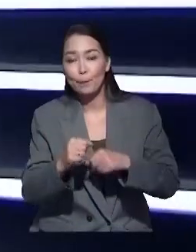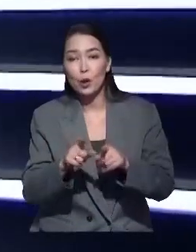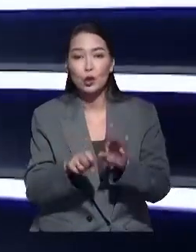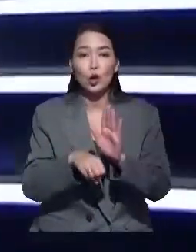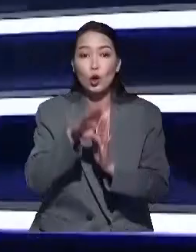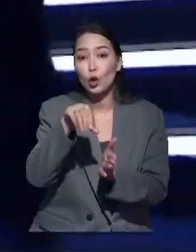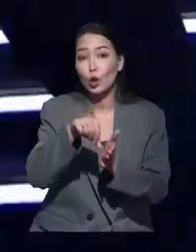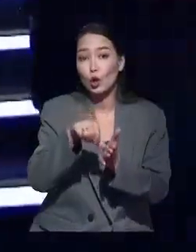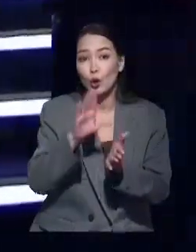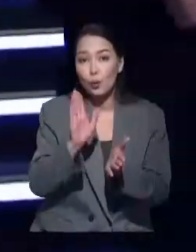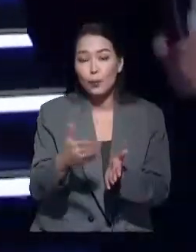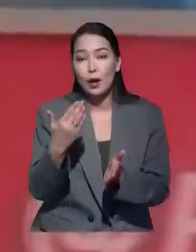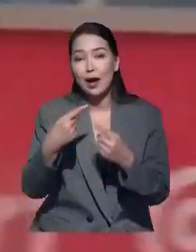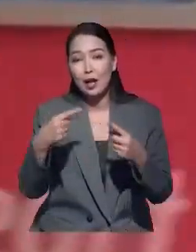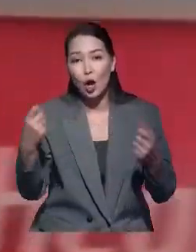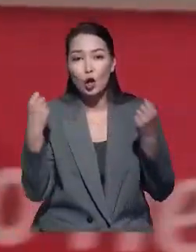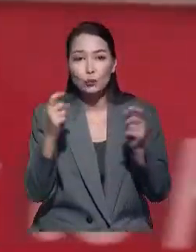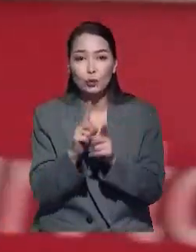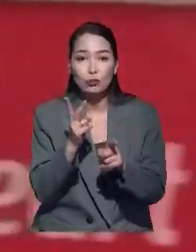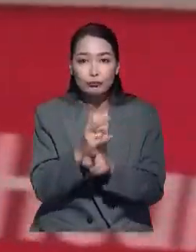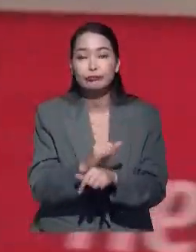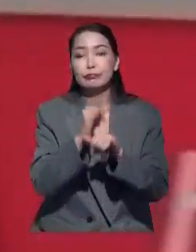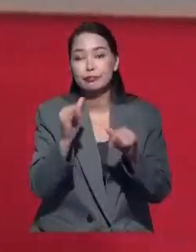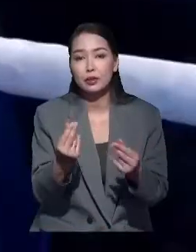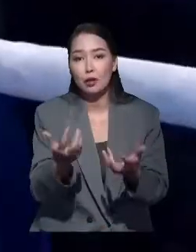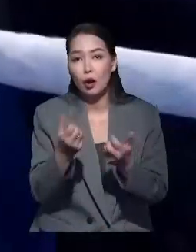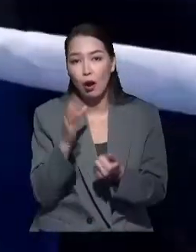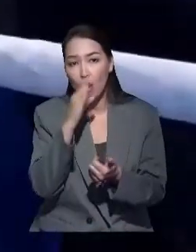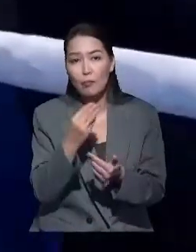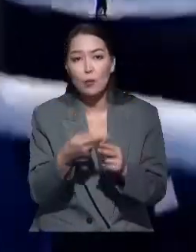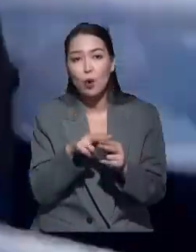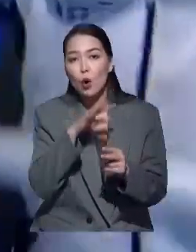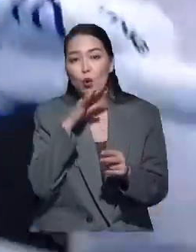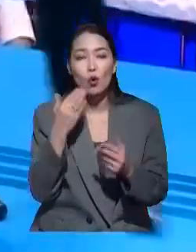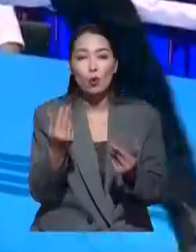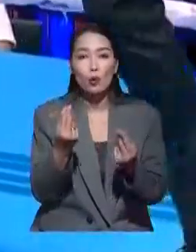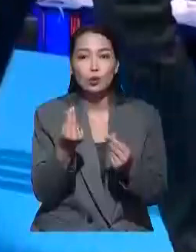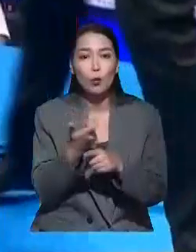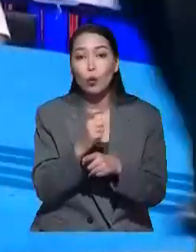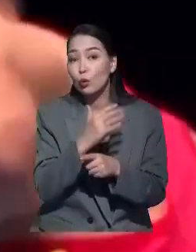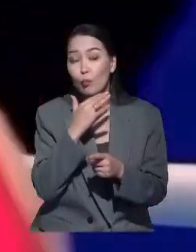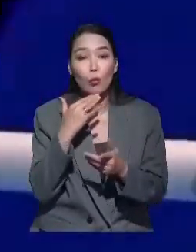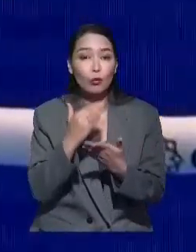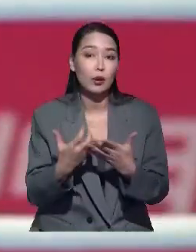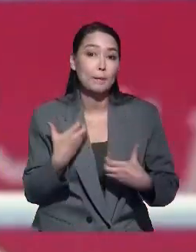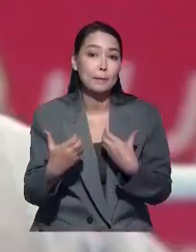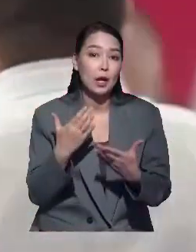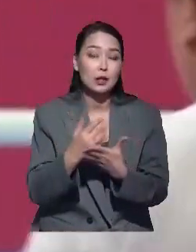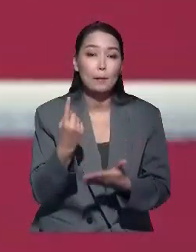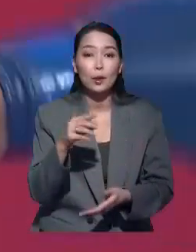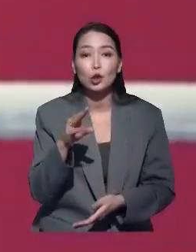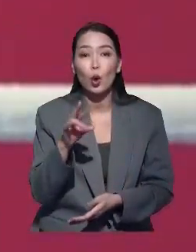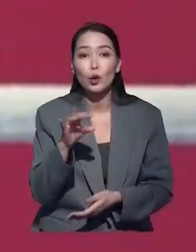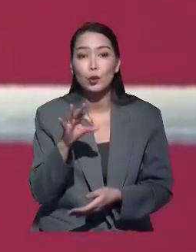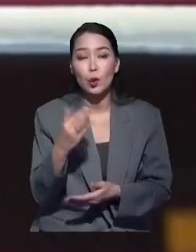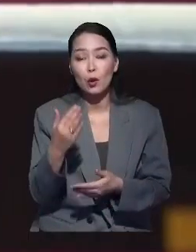қатарына енсе өзге спортшылардан 2 есе артық сыйақы алады. Осы тұста көпшілік бұл соманың өте көп екенін айтып дабыл қақты. Бірі Токиодағы